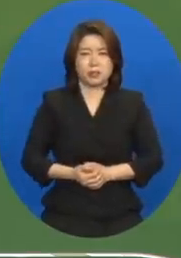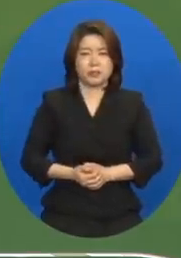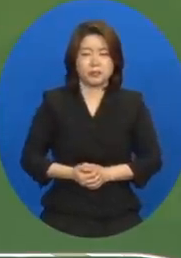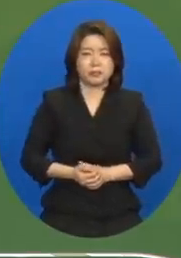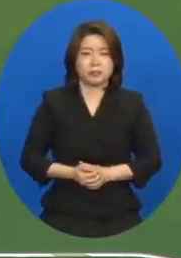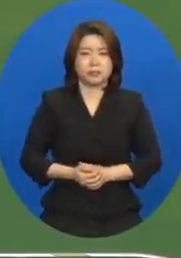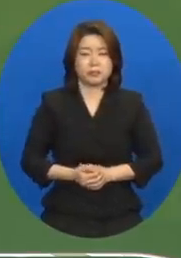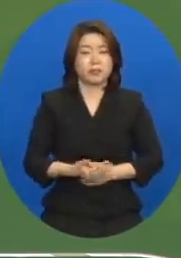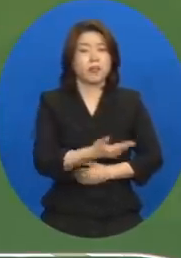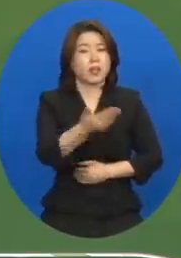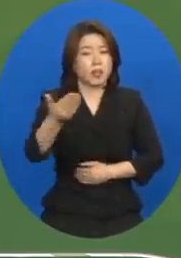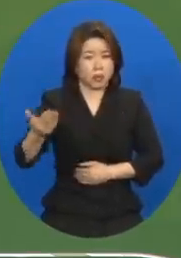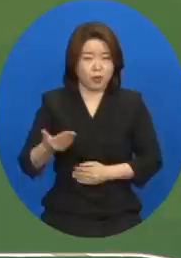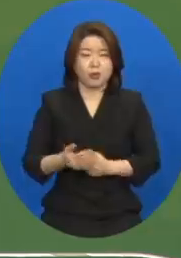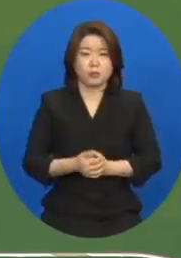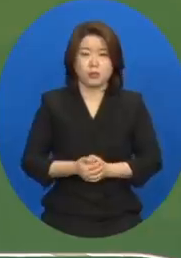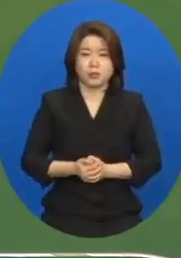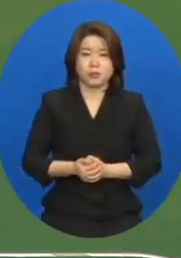여러분,